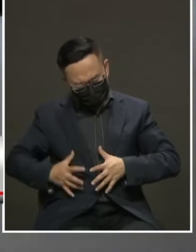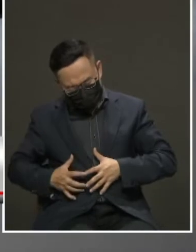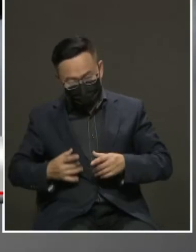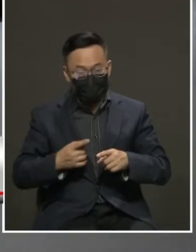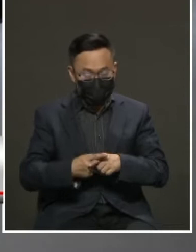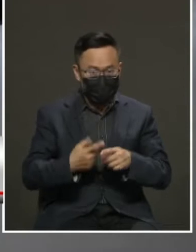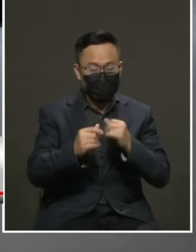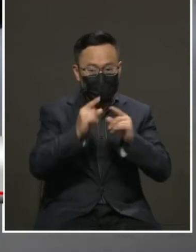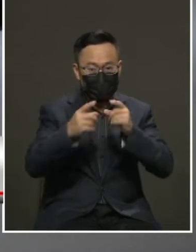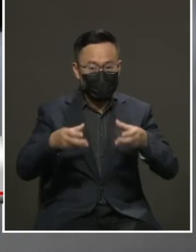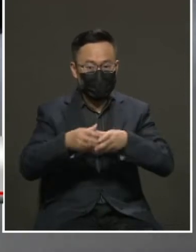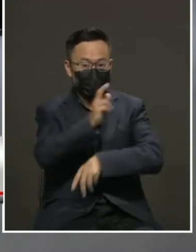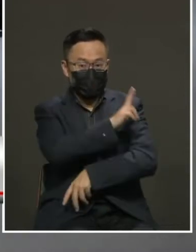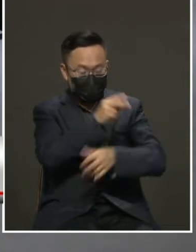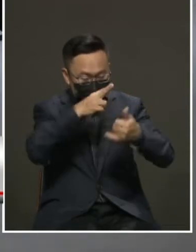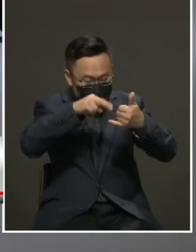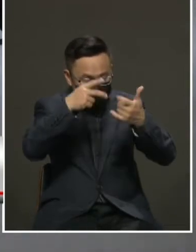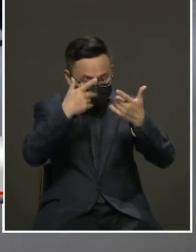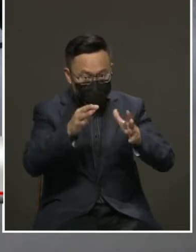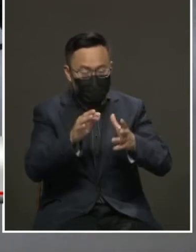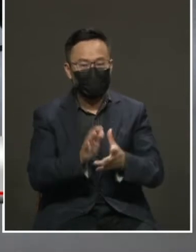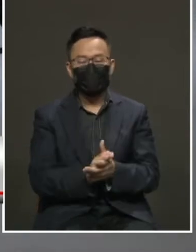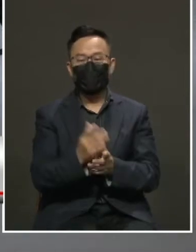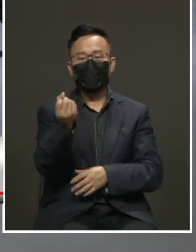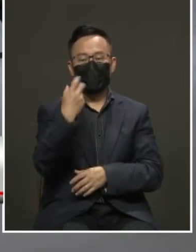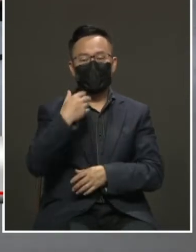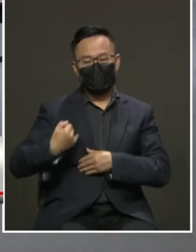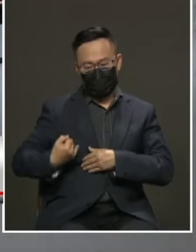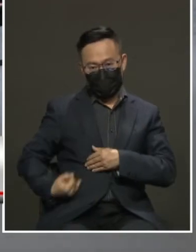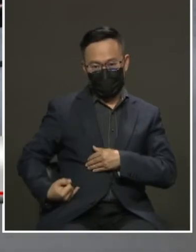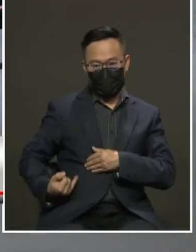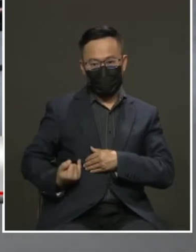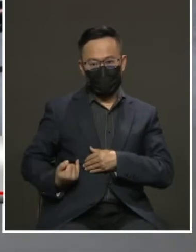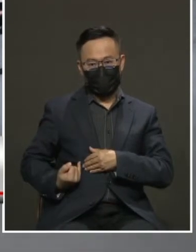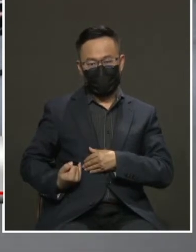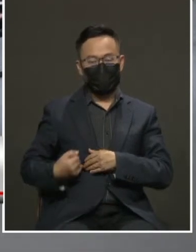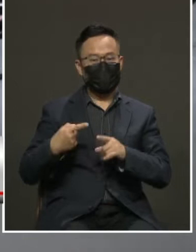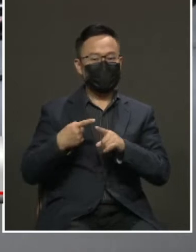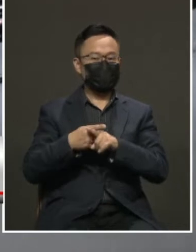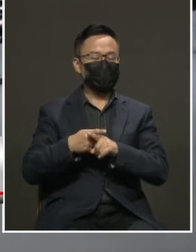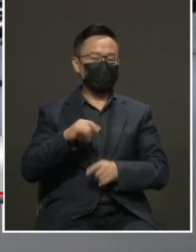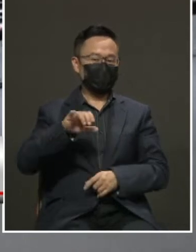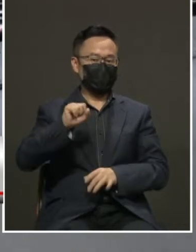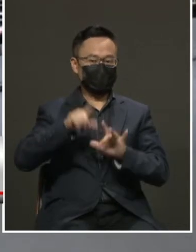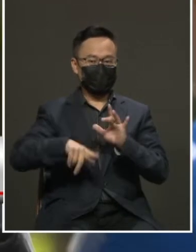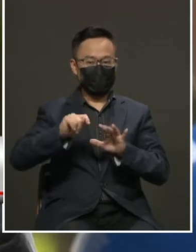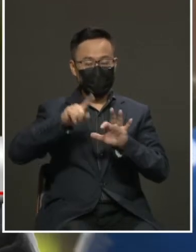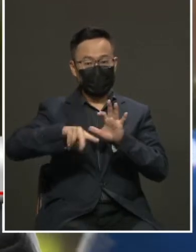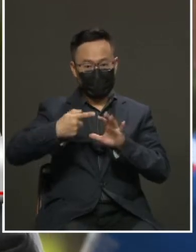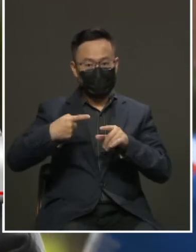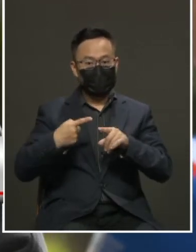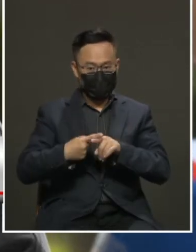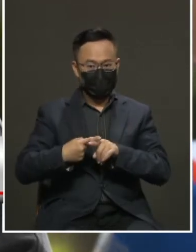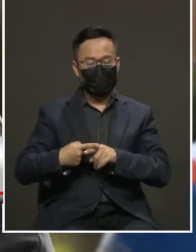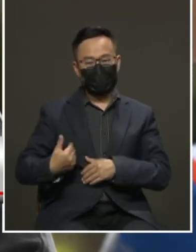ของ F1 และโรงพยาบาลท้องถิ่นไปแล้วยืนยันว่าอเล็กซ์อัลบอนต้องเข้ารักษาอาการไส้ติ่งอักเสบเราฟังแบบนี้คุณผู้ช